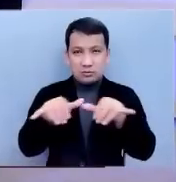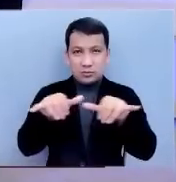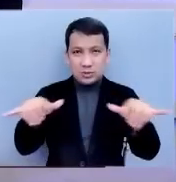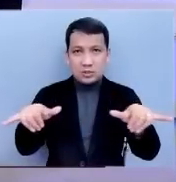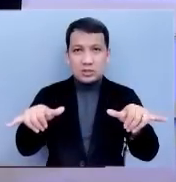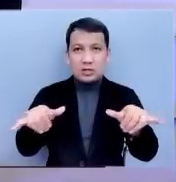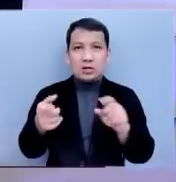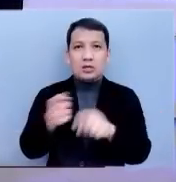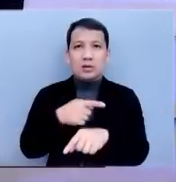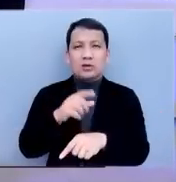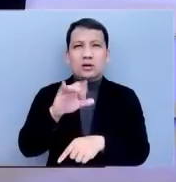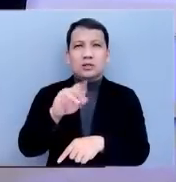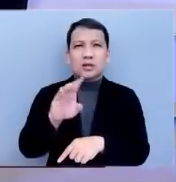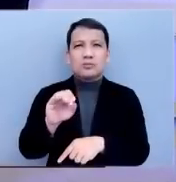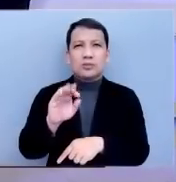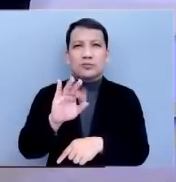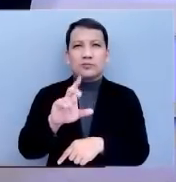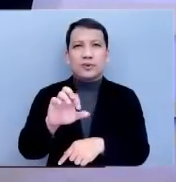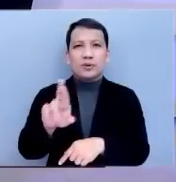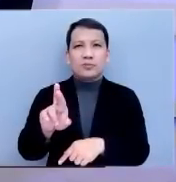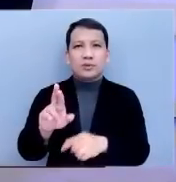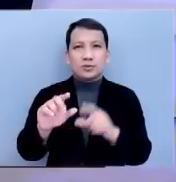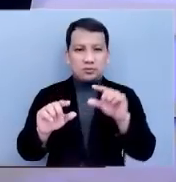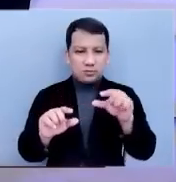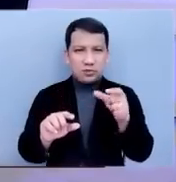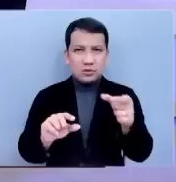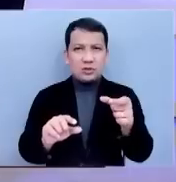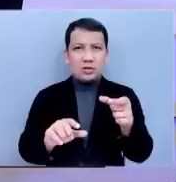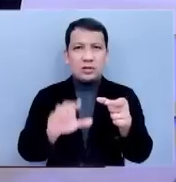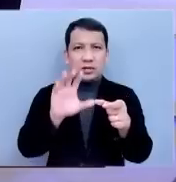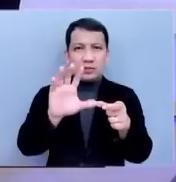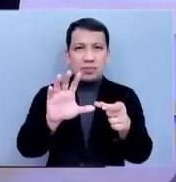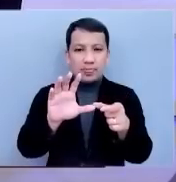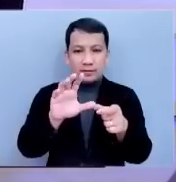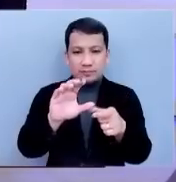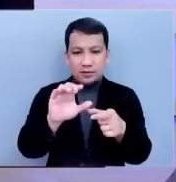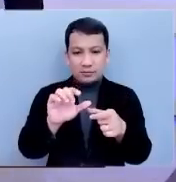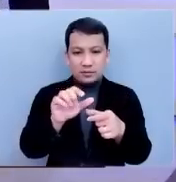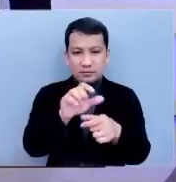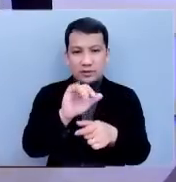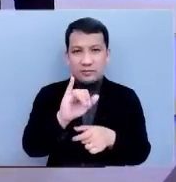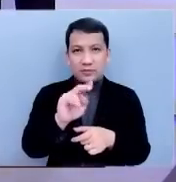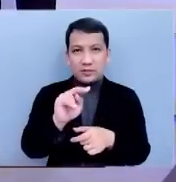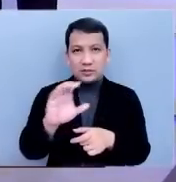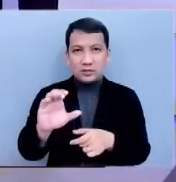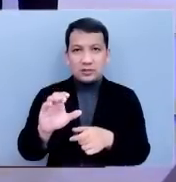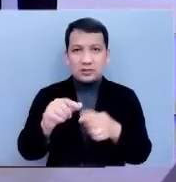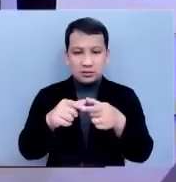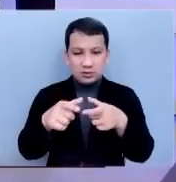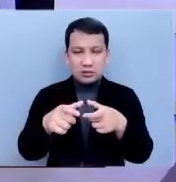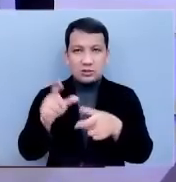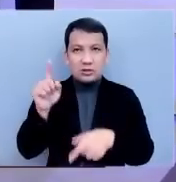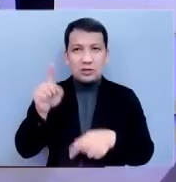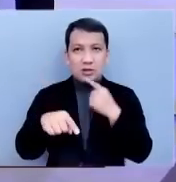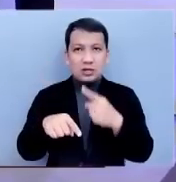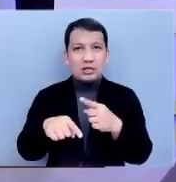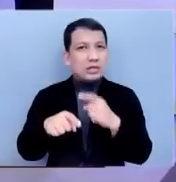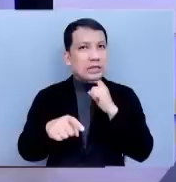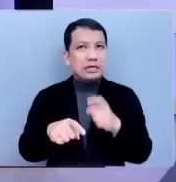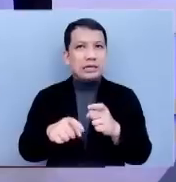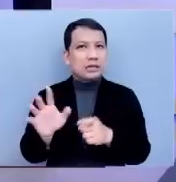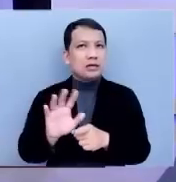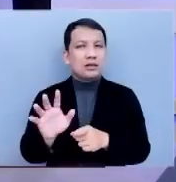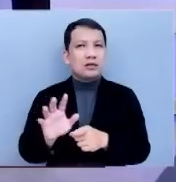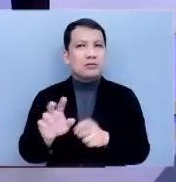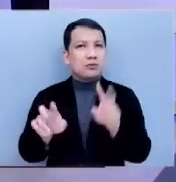po sa carbon fiber na may kapal po na 5 inches. Isa po itong polymer, hindi po siya bakal. Kaya't ang